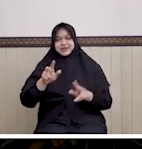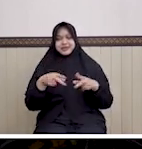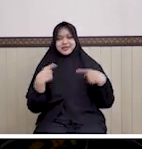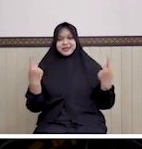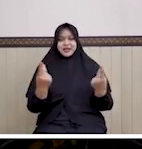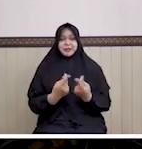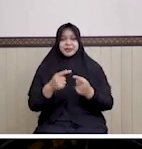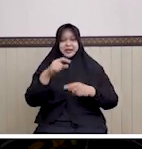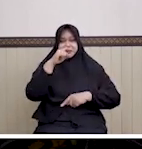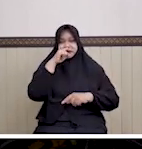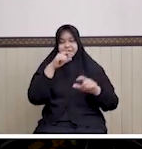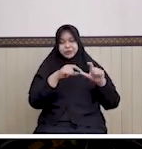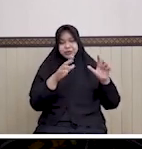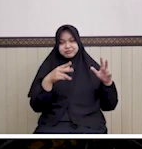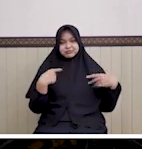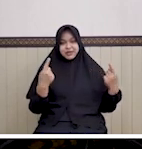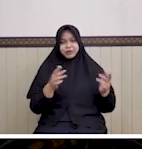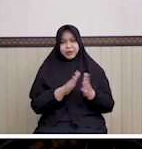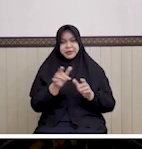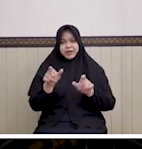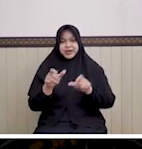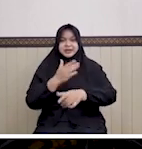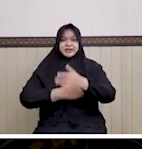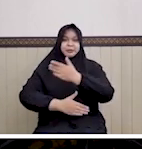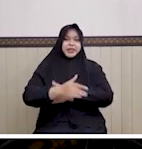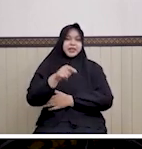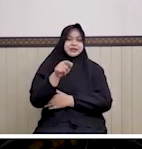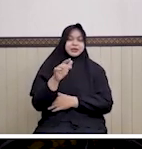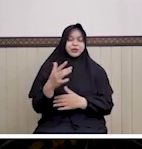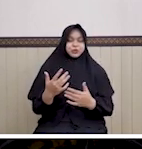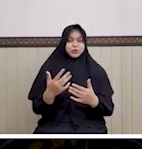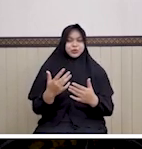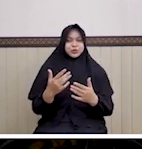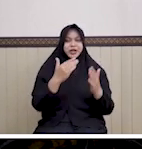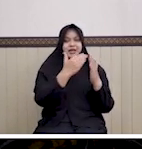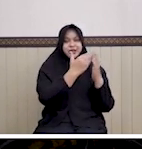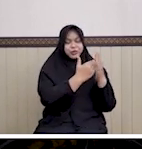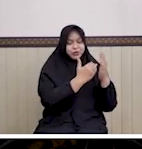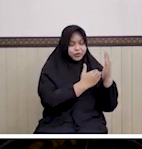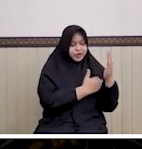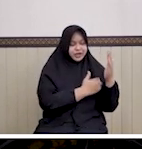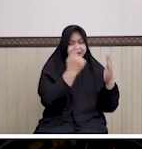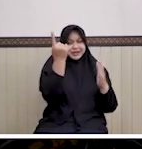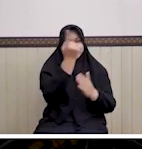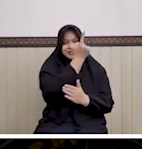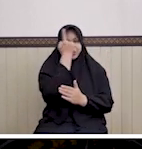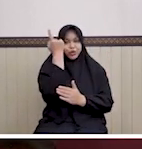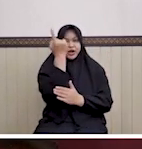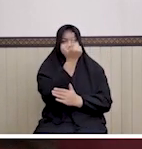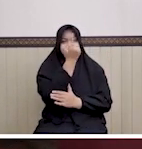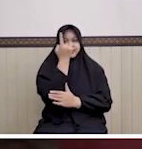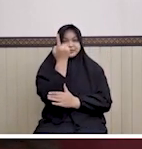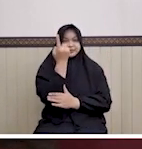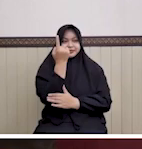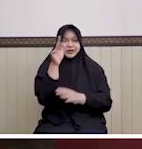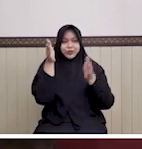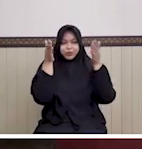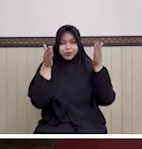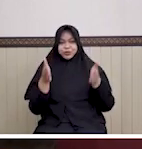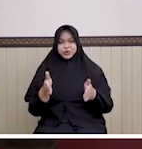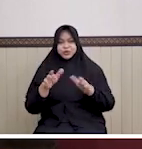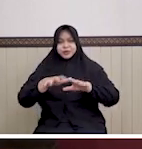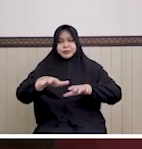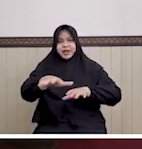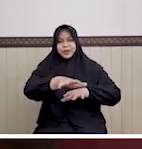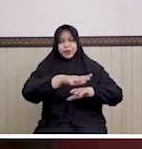kami pak Safei truk penyandang disabilitas itu regulasi secara nasional yang khusus